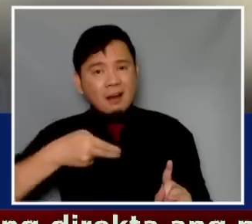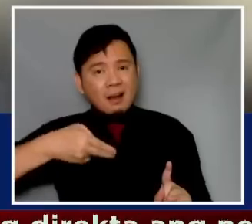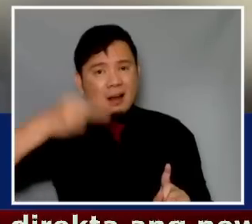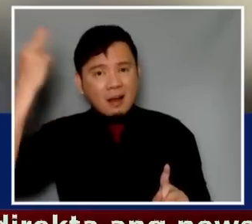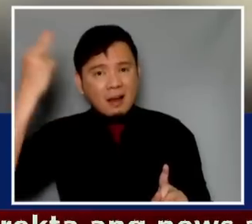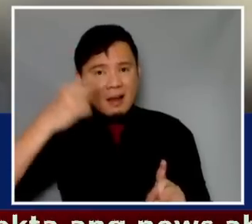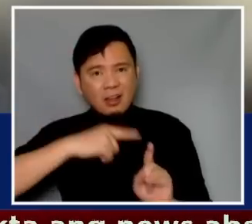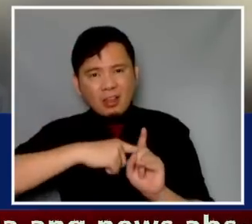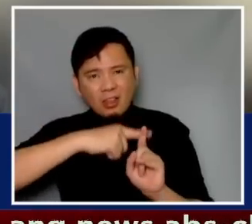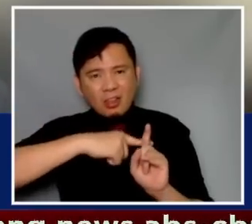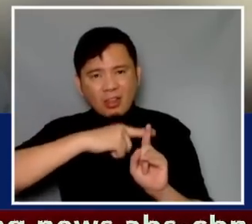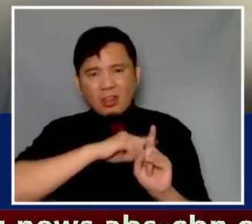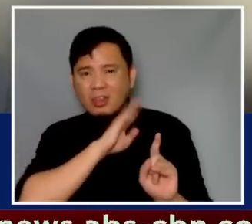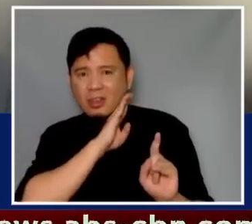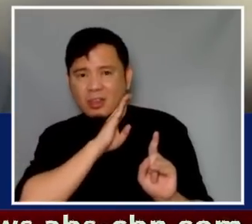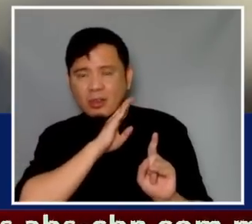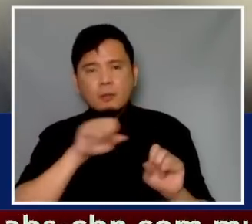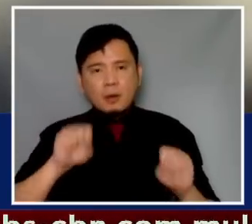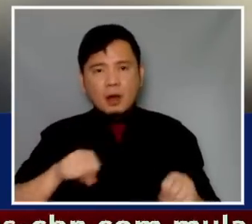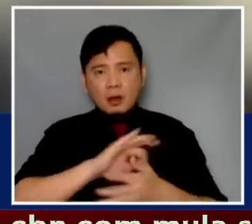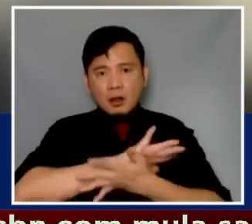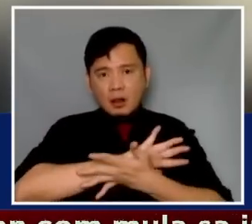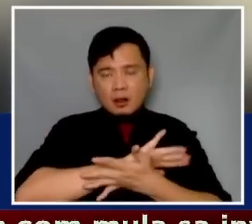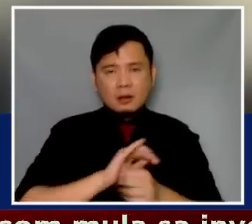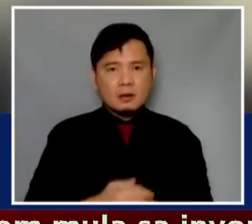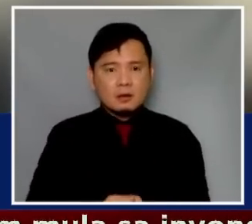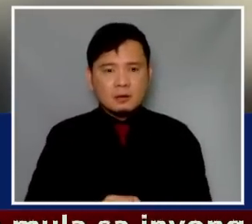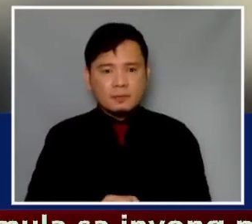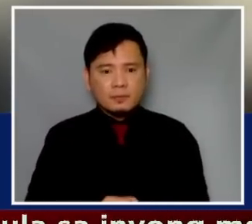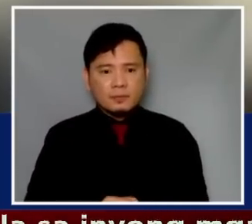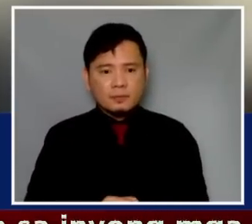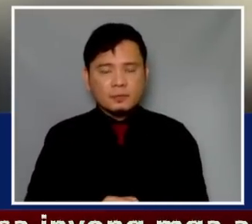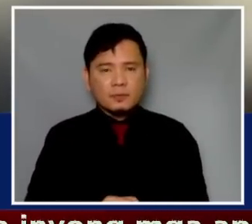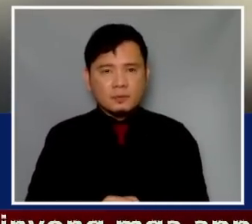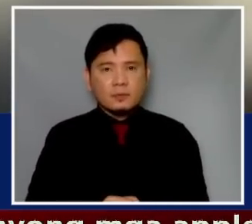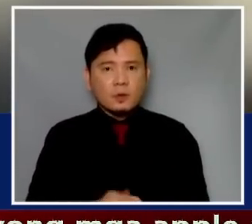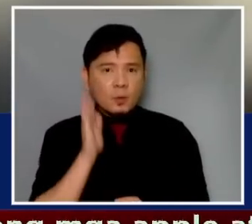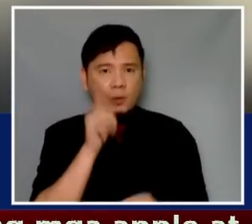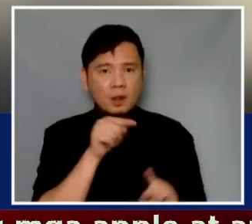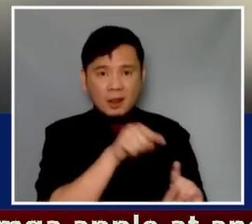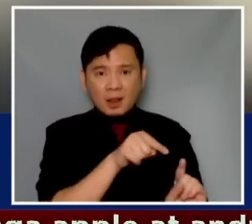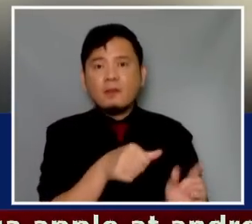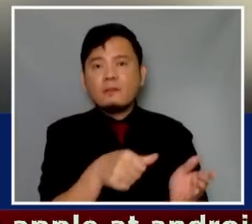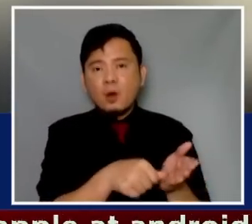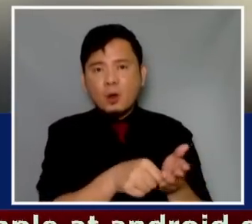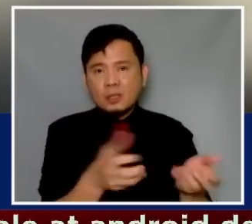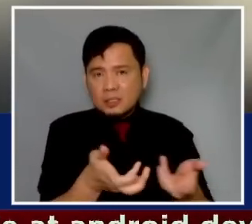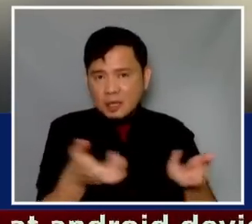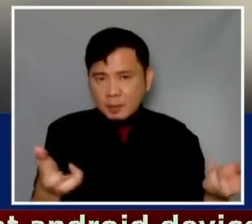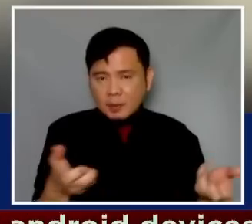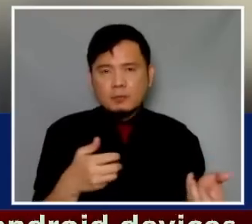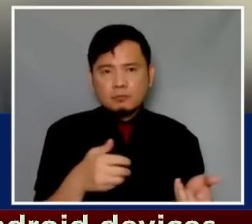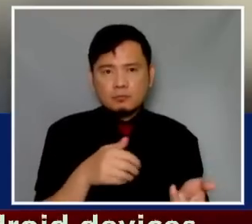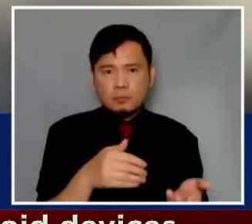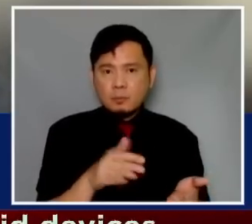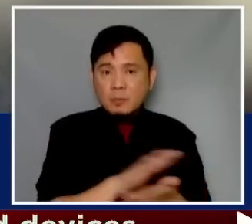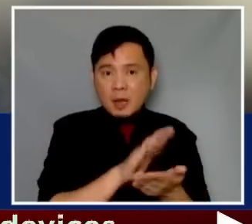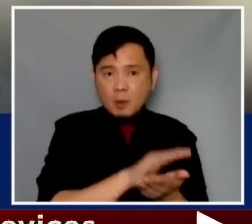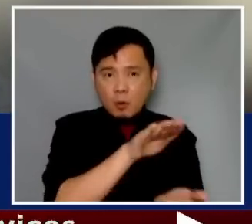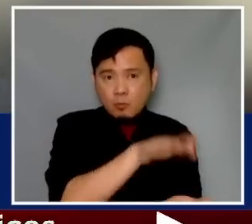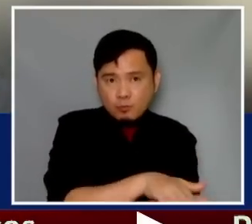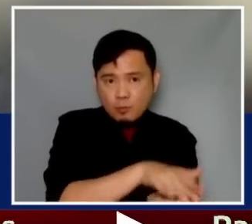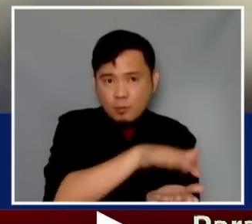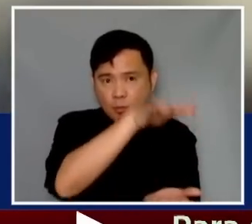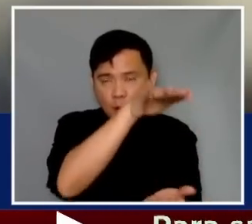may simptomas ng COVID-19 ay pagpapatung-patungin po. Yan naman po ay kita lahat ng mga watchers na naandun din, ang observers